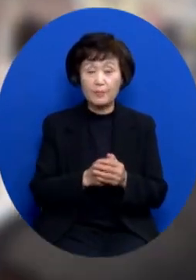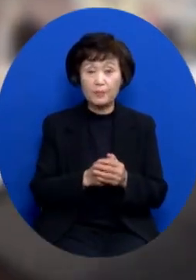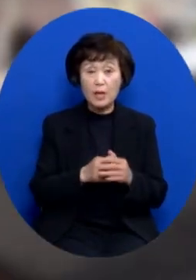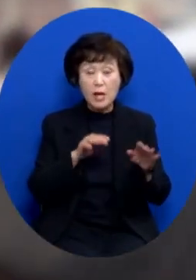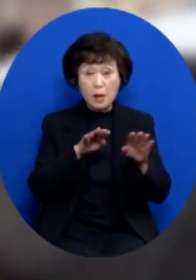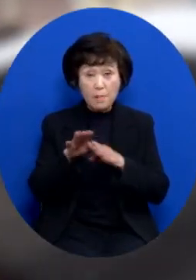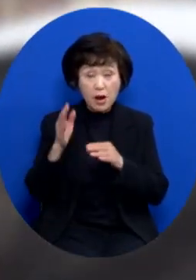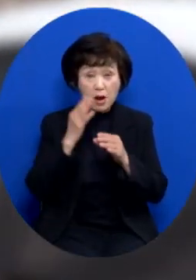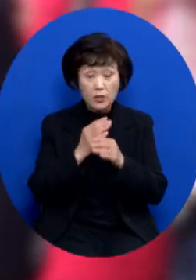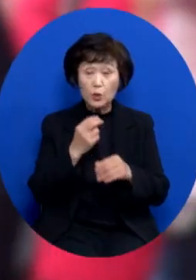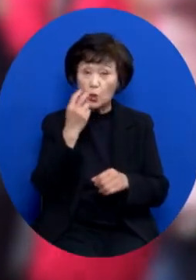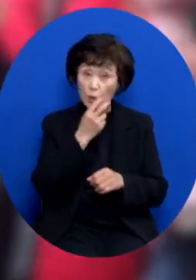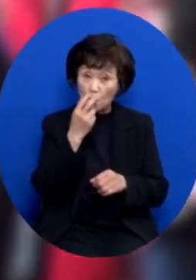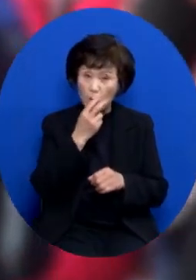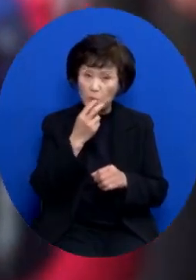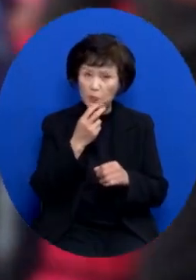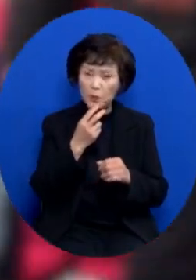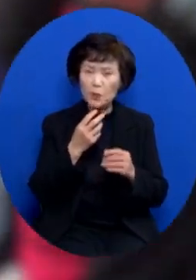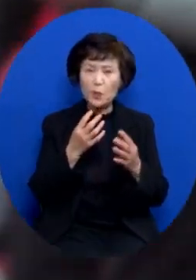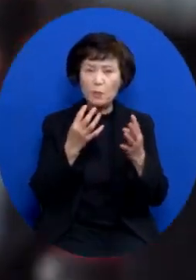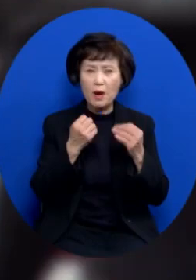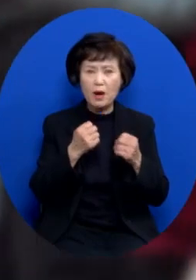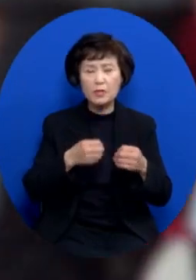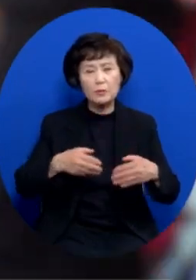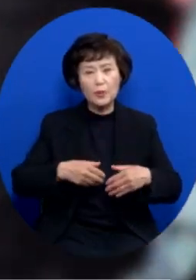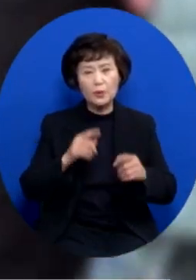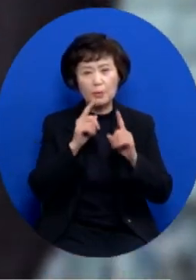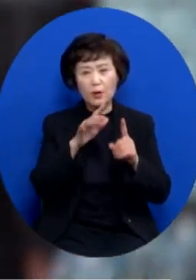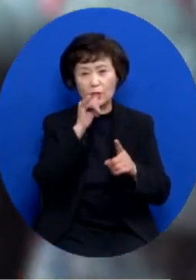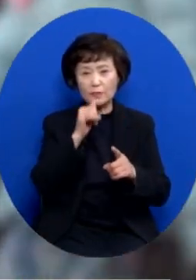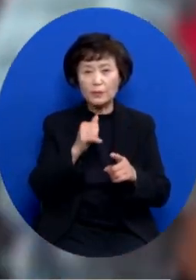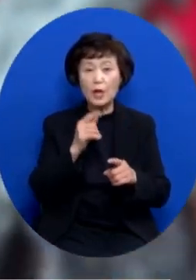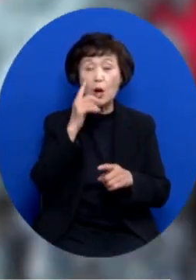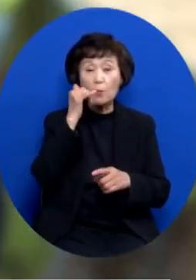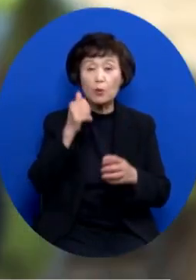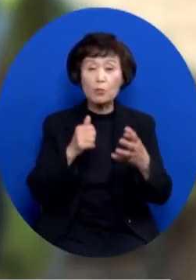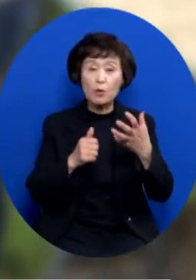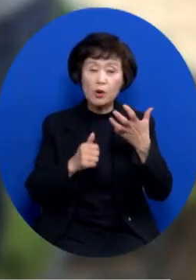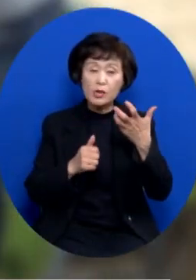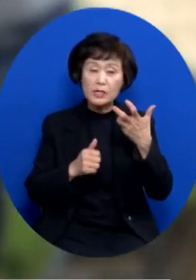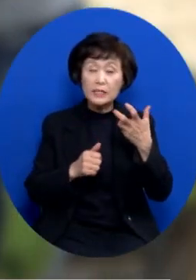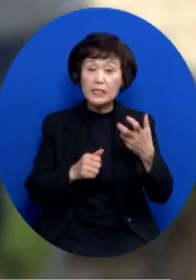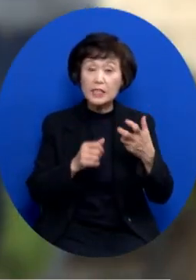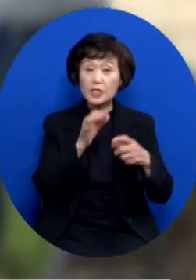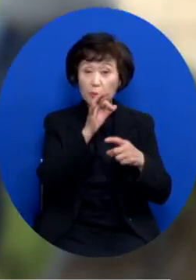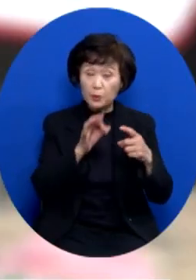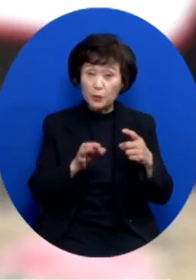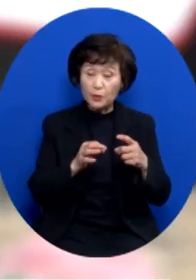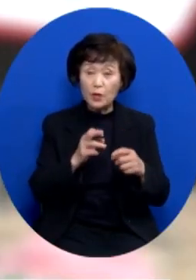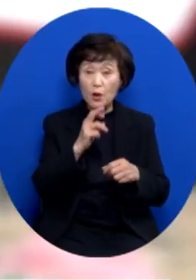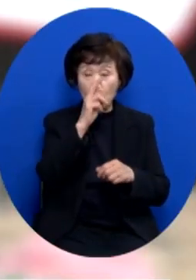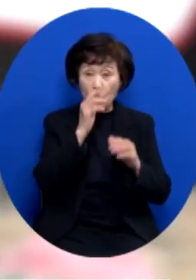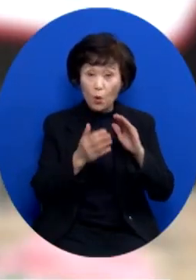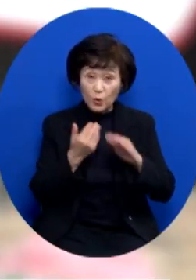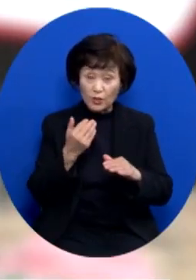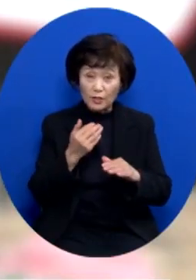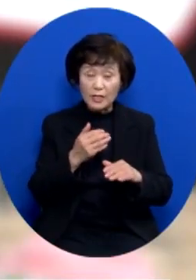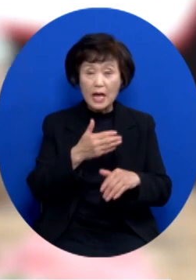방학 중 돌봄 수요도 많았는데 특히 학부모 76%는 오전 9시에서 정오를,